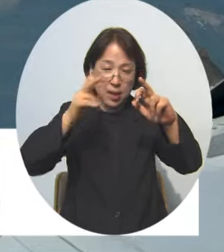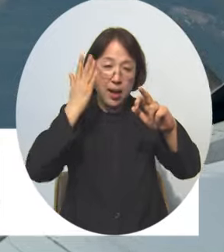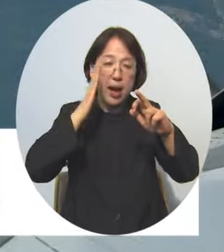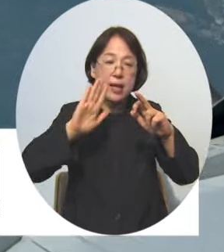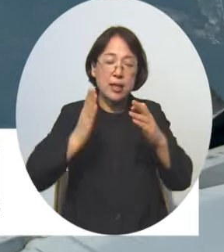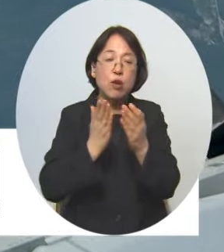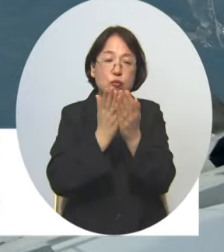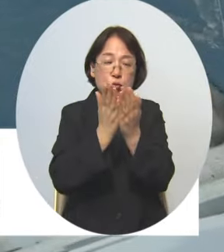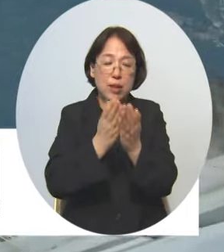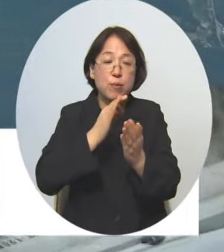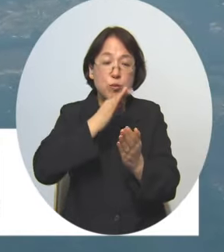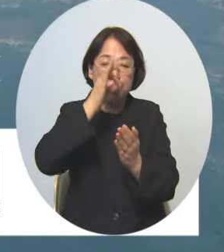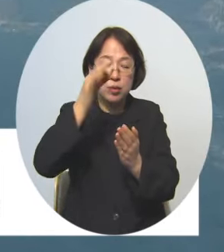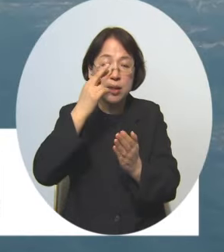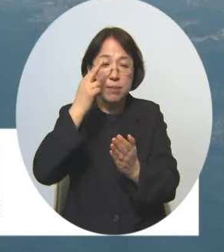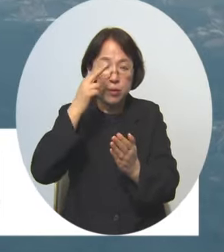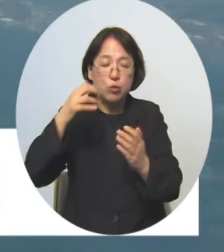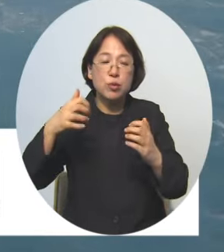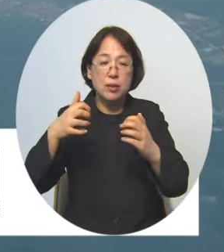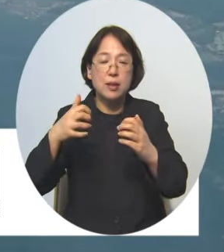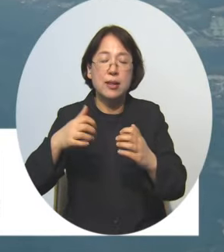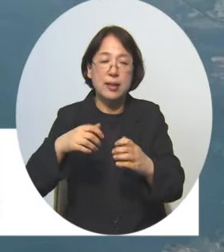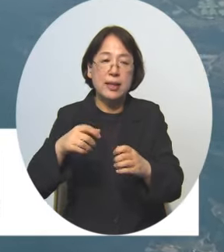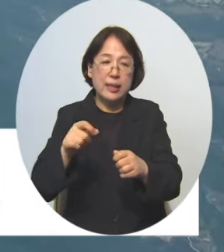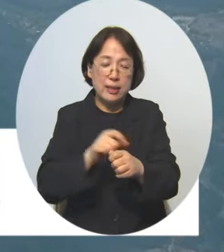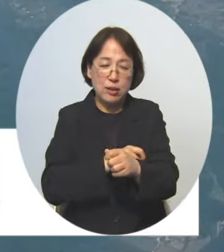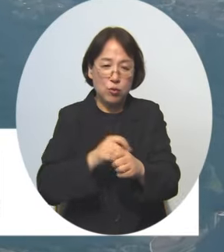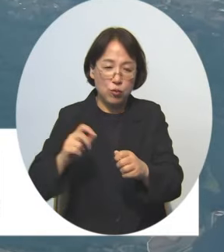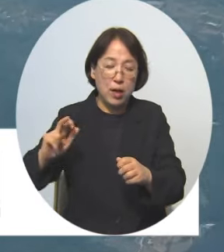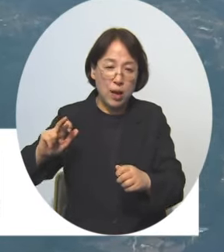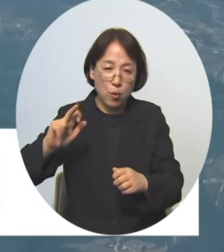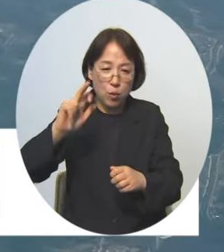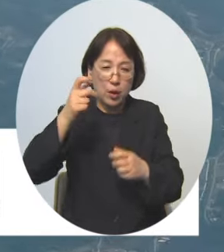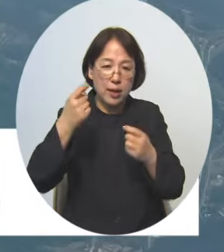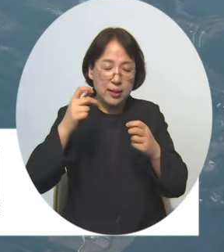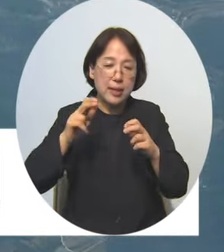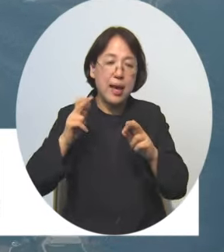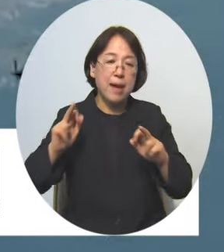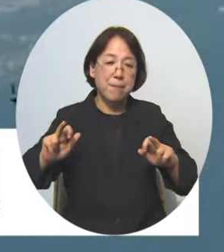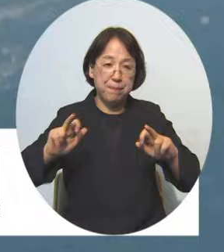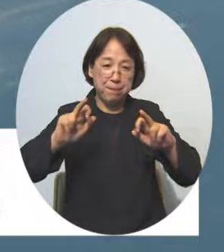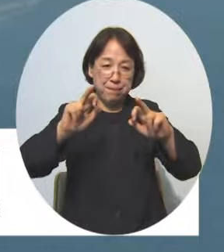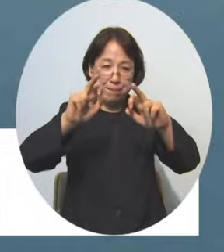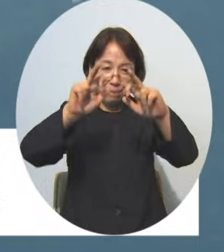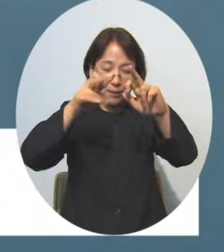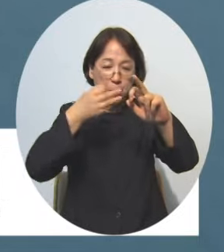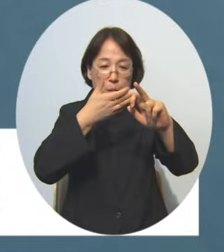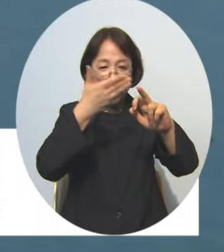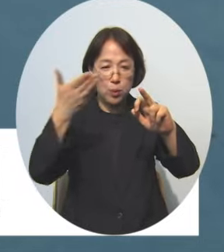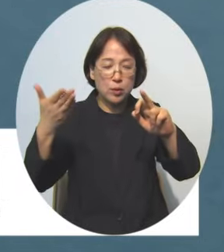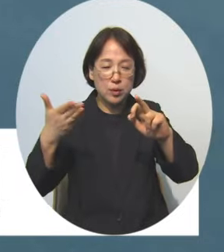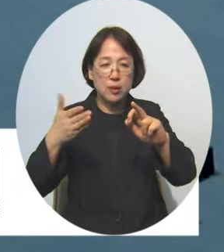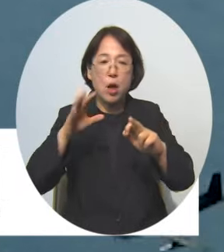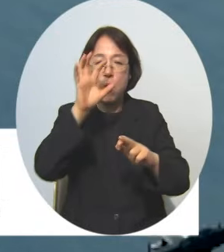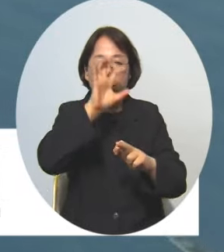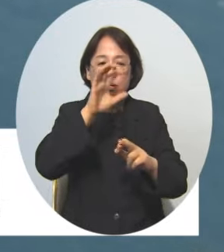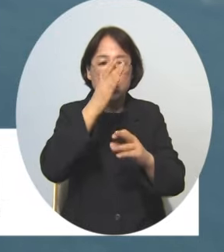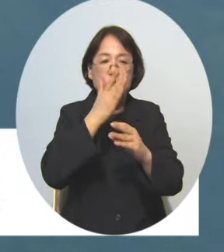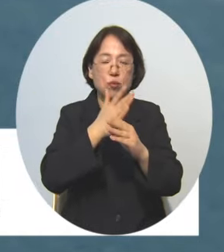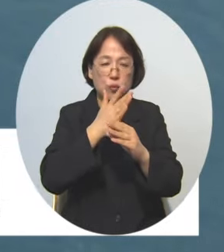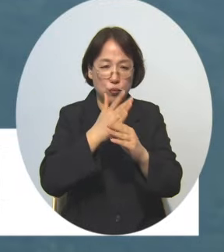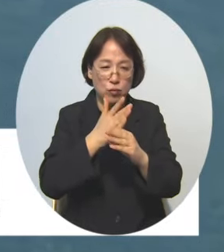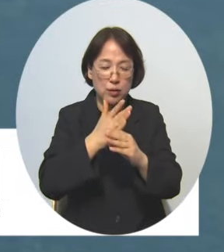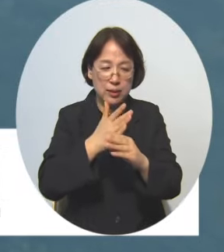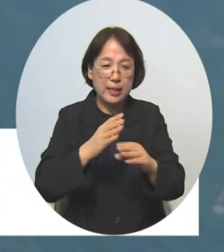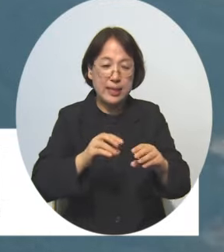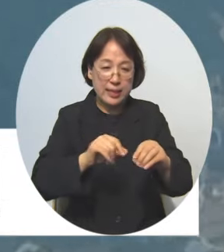미국 특수전 항공기 AC-130J와 함께 하늘을 가릅니다. 작전 중인 지상군의 화력을